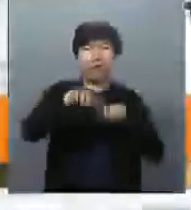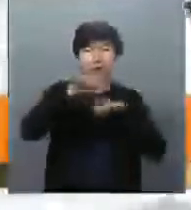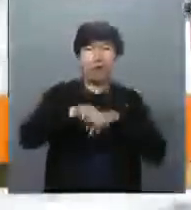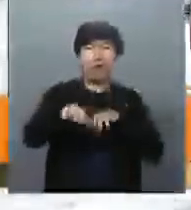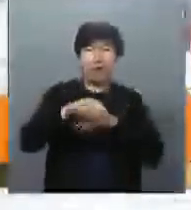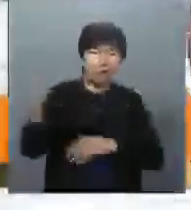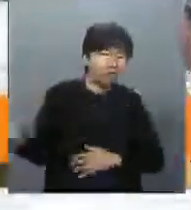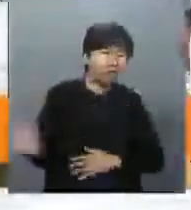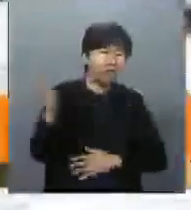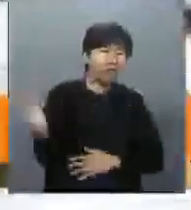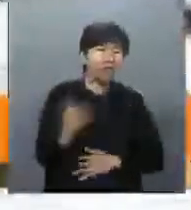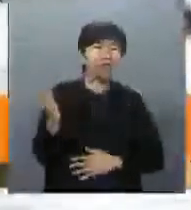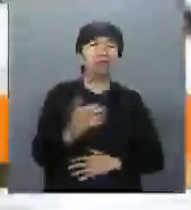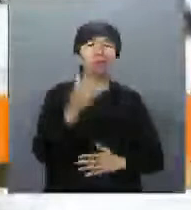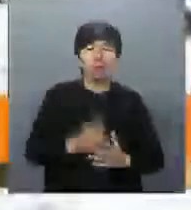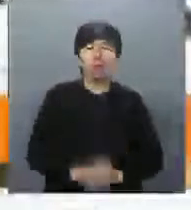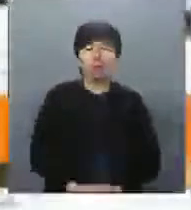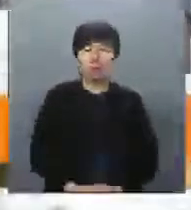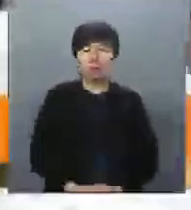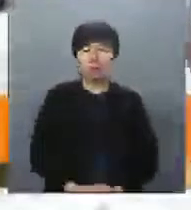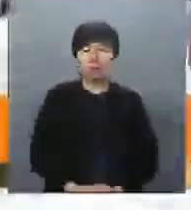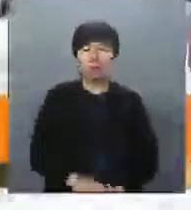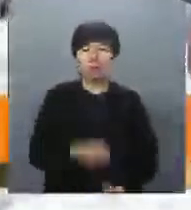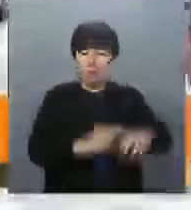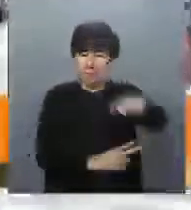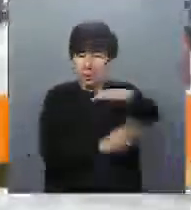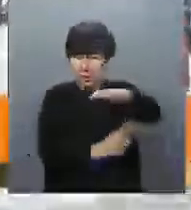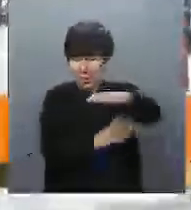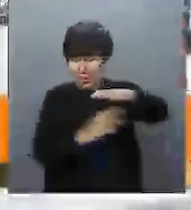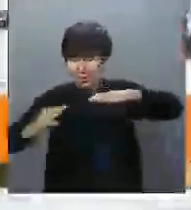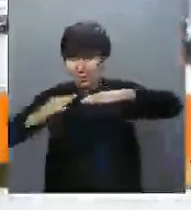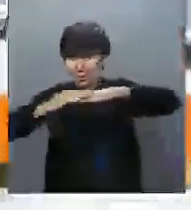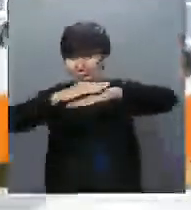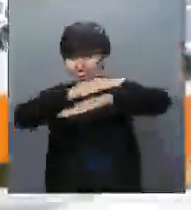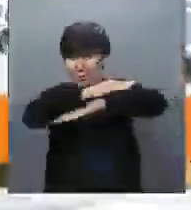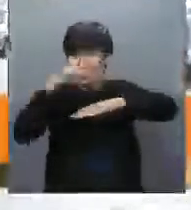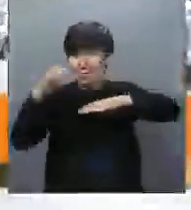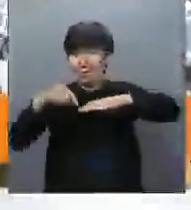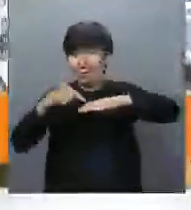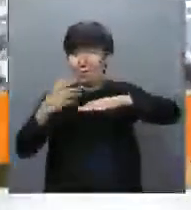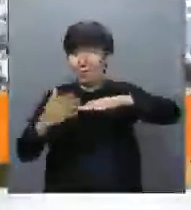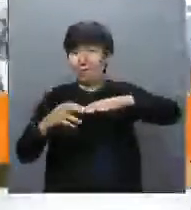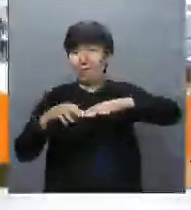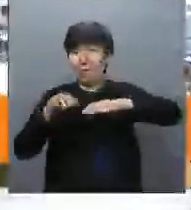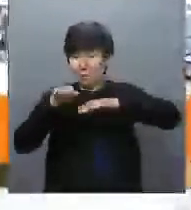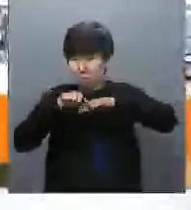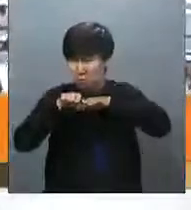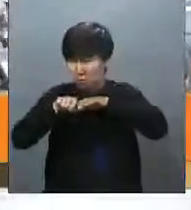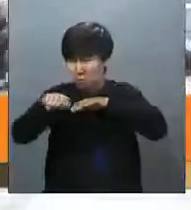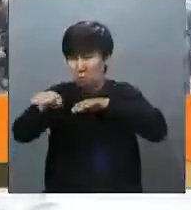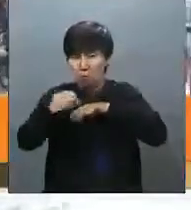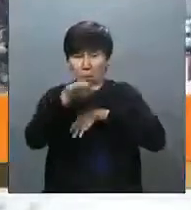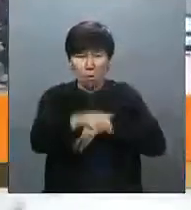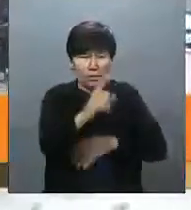ครับโดยจุดที่นี้นะครับที่คอสะพานใกล้กับถนนรัชดาภิเษกแห่งนี้ก็จะมีรถจอดเสียอยู่หล